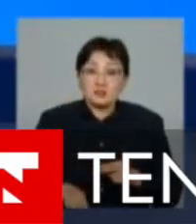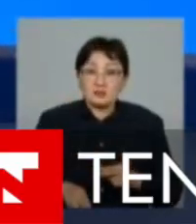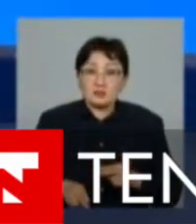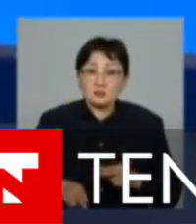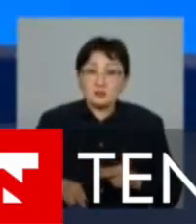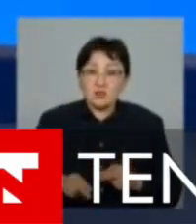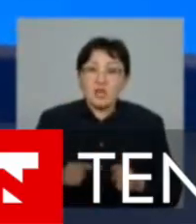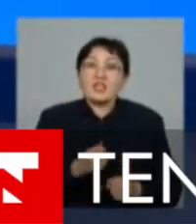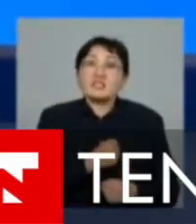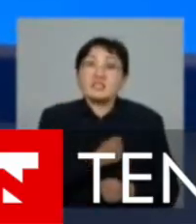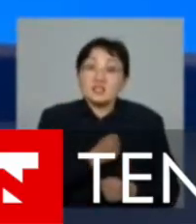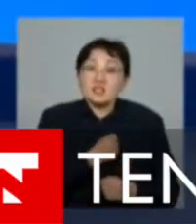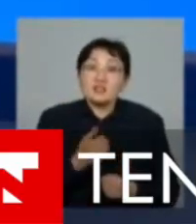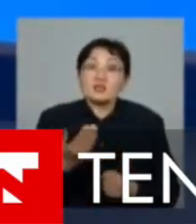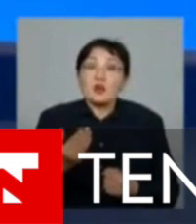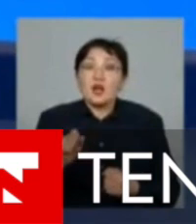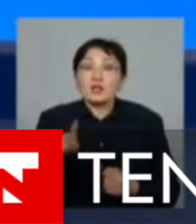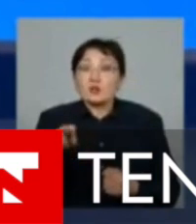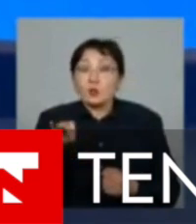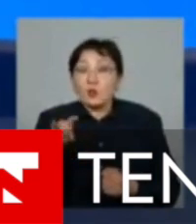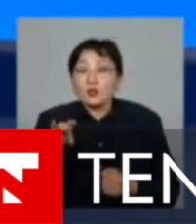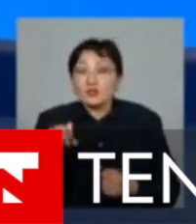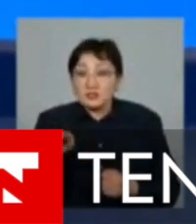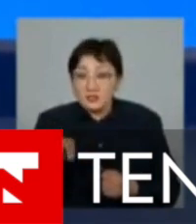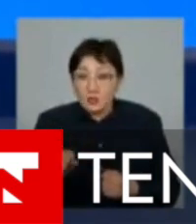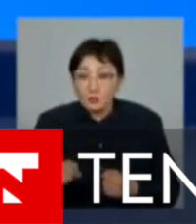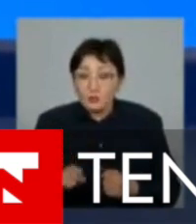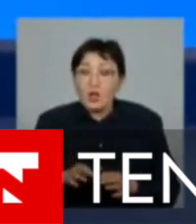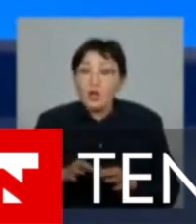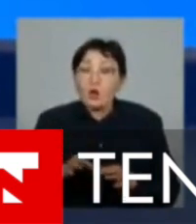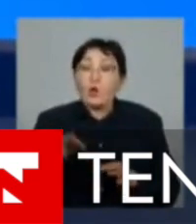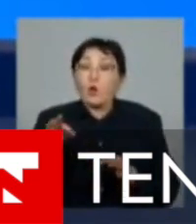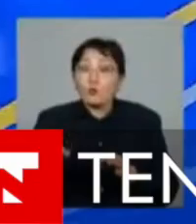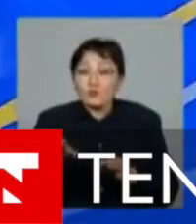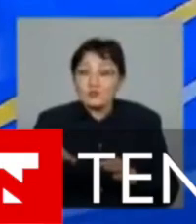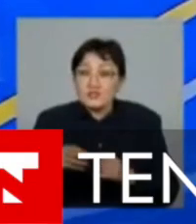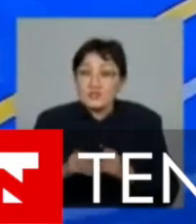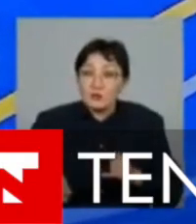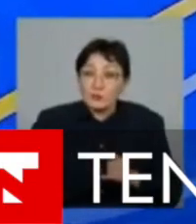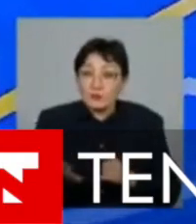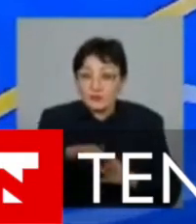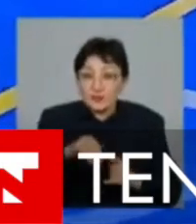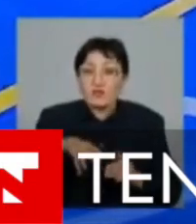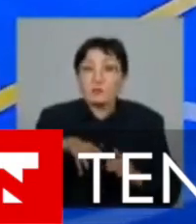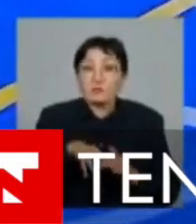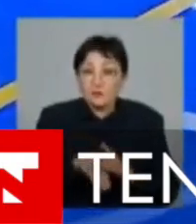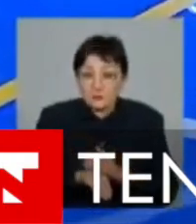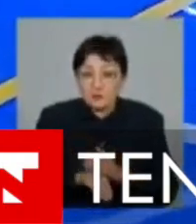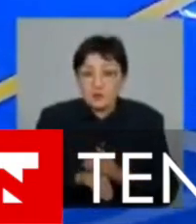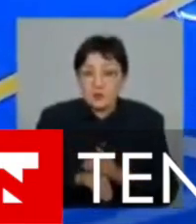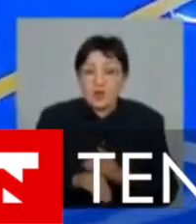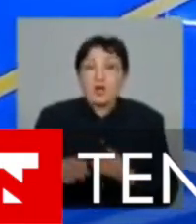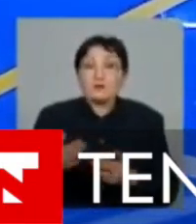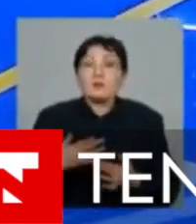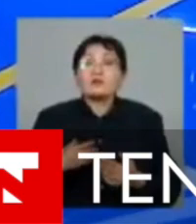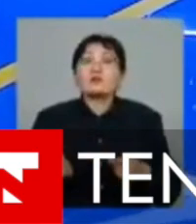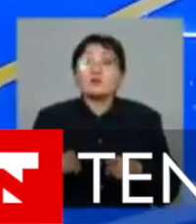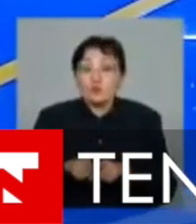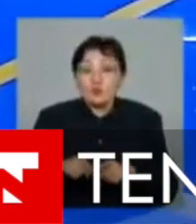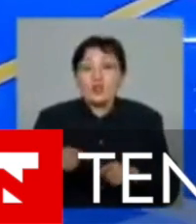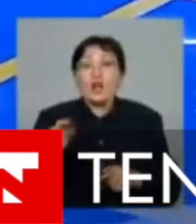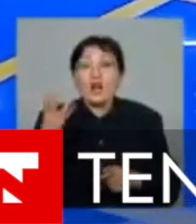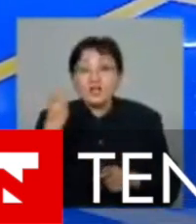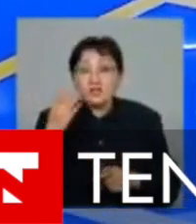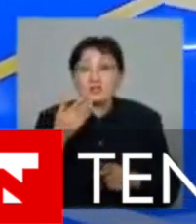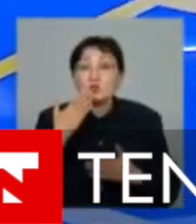развязка. Алматы облысының жері. Мен де өзім сияқты, бауырым, мен де сол айқайдың үстінде жүрмін, қашан, қашан, қашан деп. Жұмысын